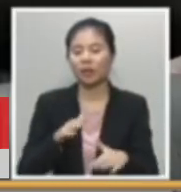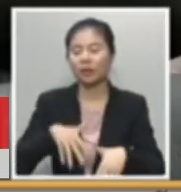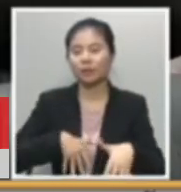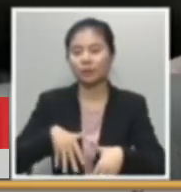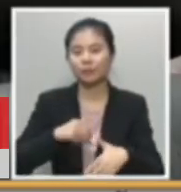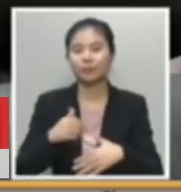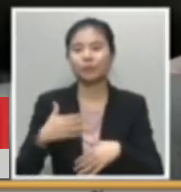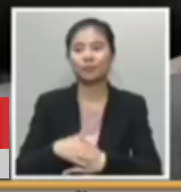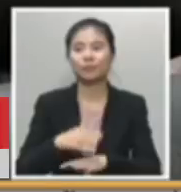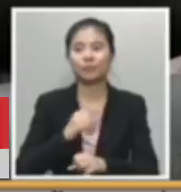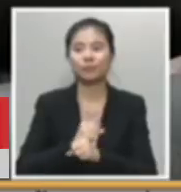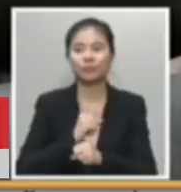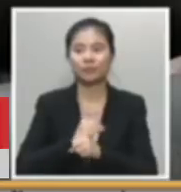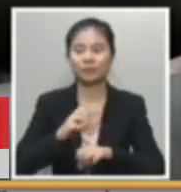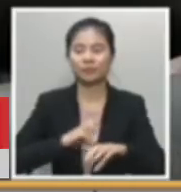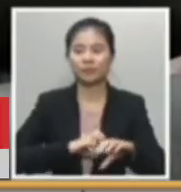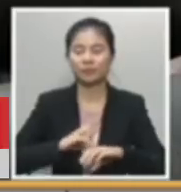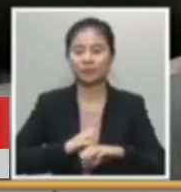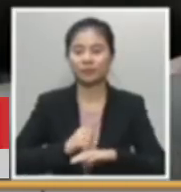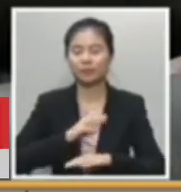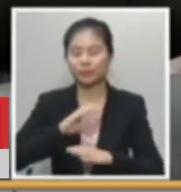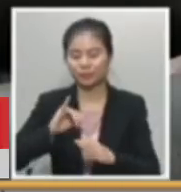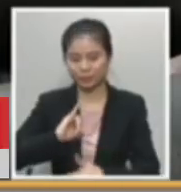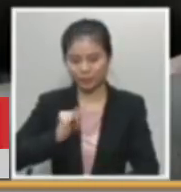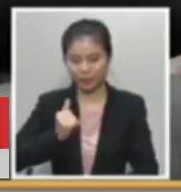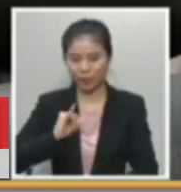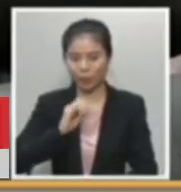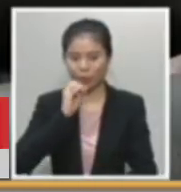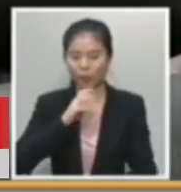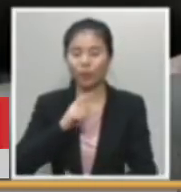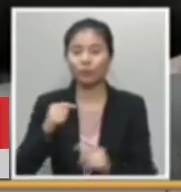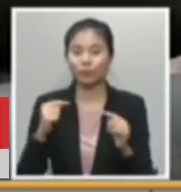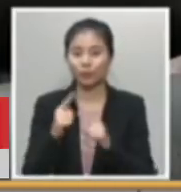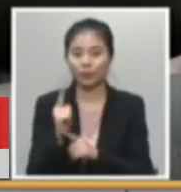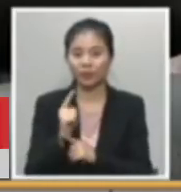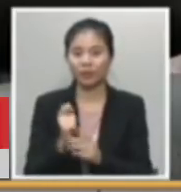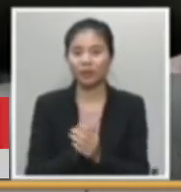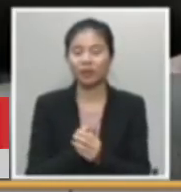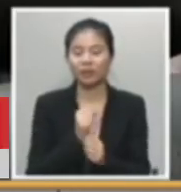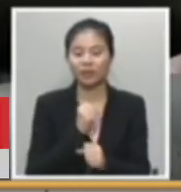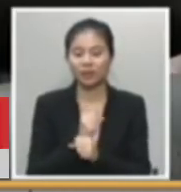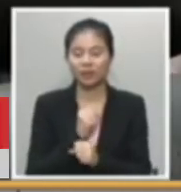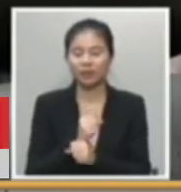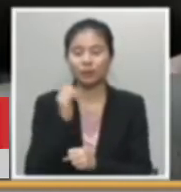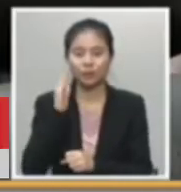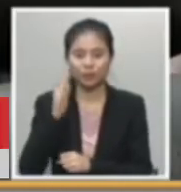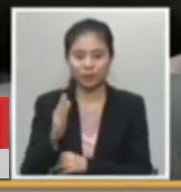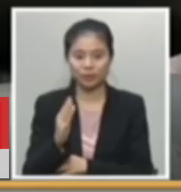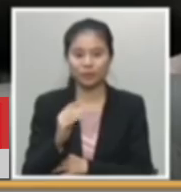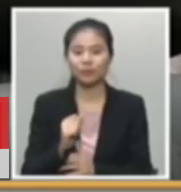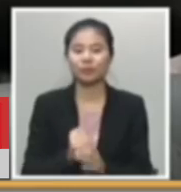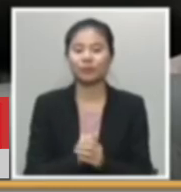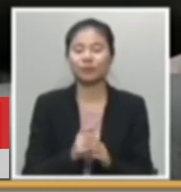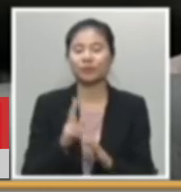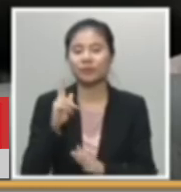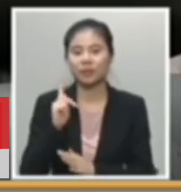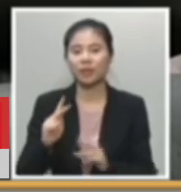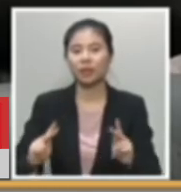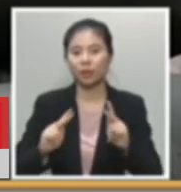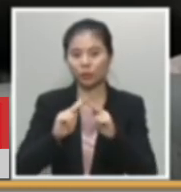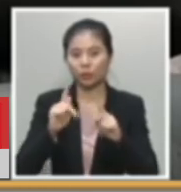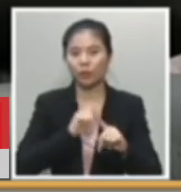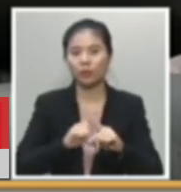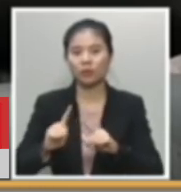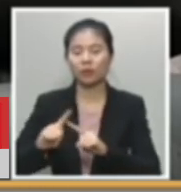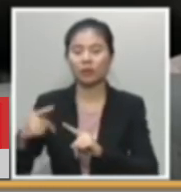ากหลายท่านชี้ให้เห็นนะครับผ่านจากจังหวัดผ่านอำเภอไปจังหวัดจังหวัดไปเป็นเขตไปกระทรวงกระทรวงเข